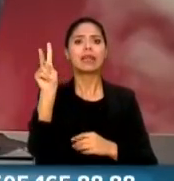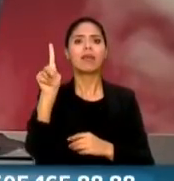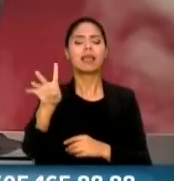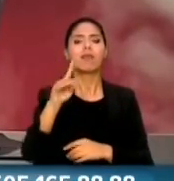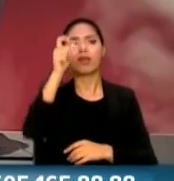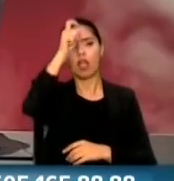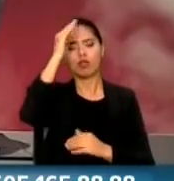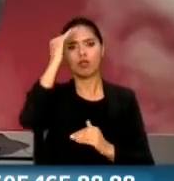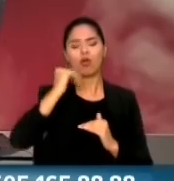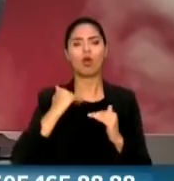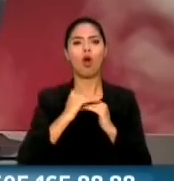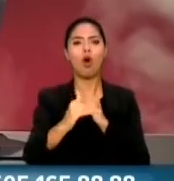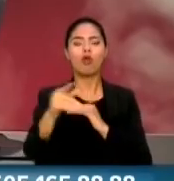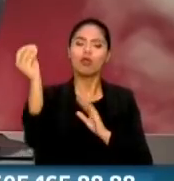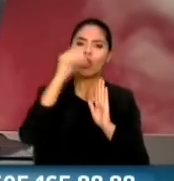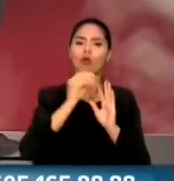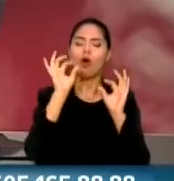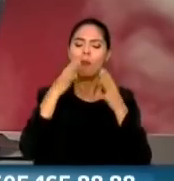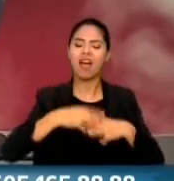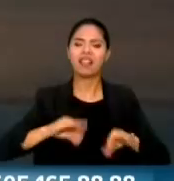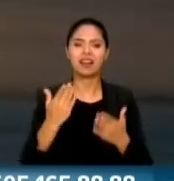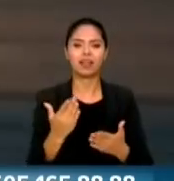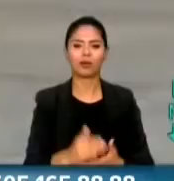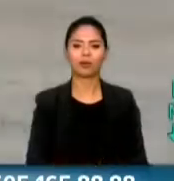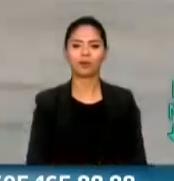ordusunun envanterine girmeye hazırlanıyor.